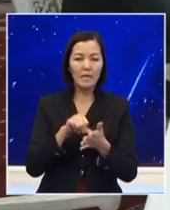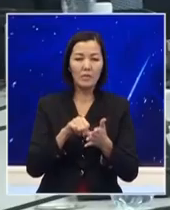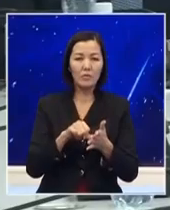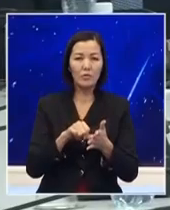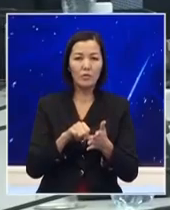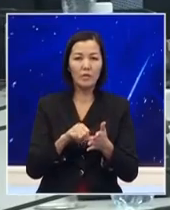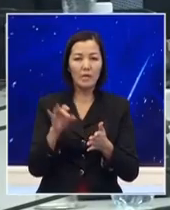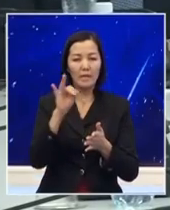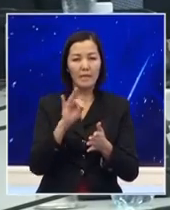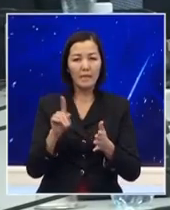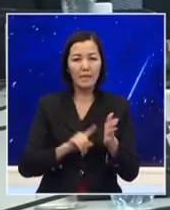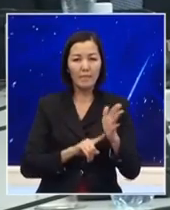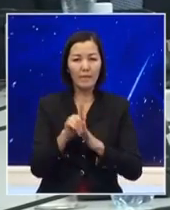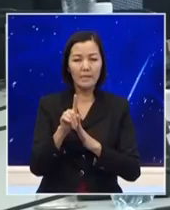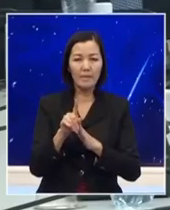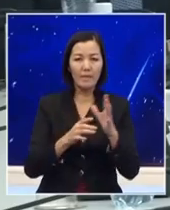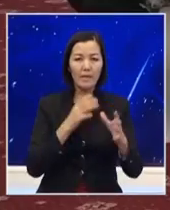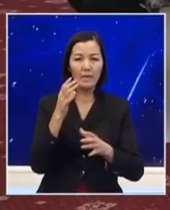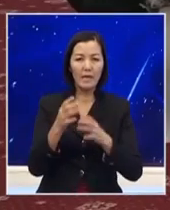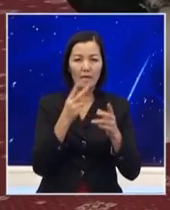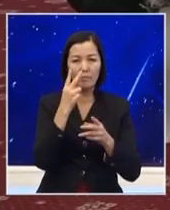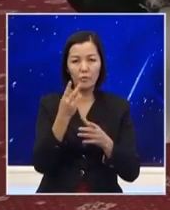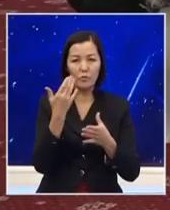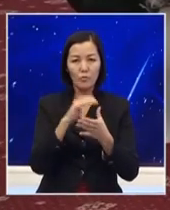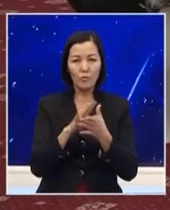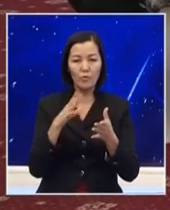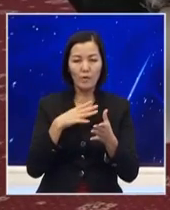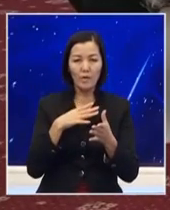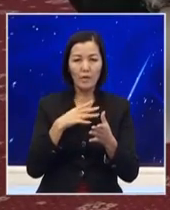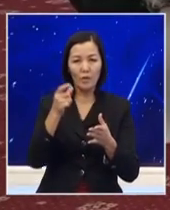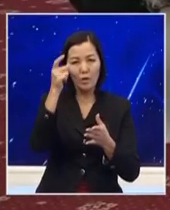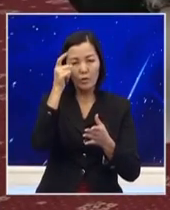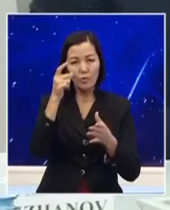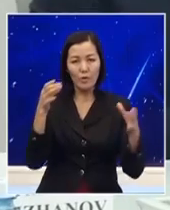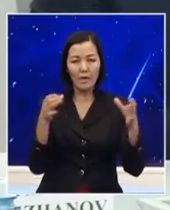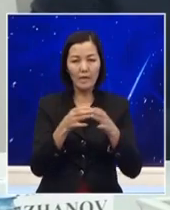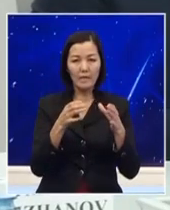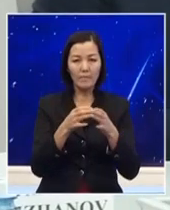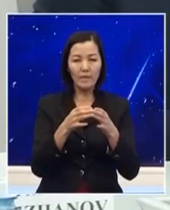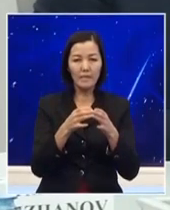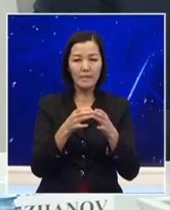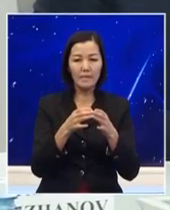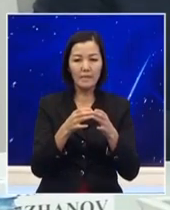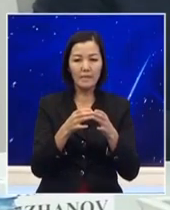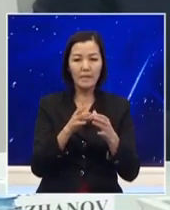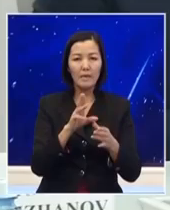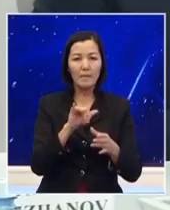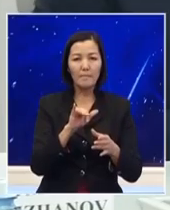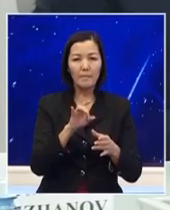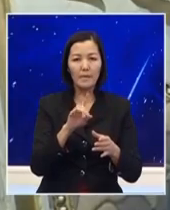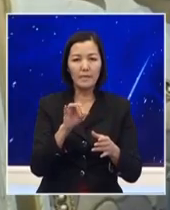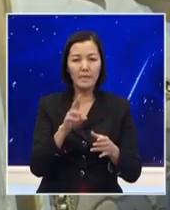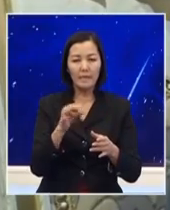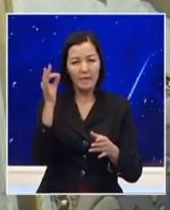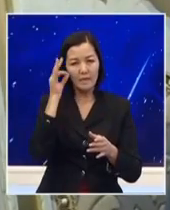тарихи бастамаларының жемісін әлем жұрты көріп отырғанын айтады. Түркі академиясы ұйымдастырған шарада соның бірін Мырзатай Жолдасбеков